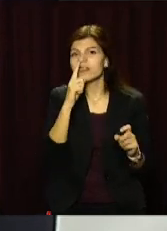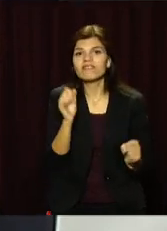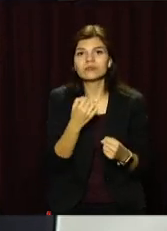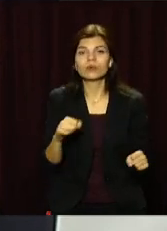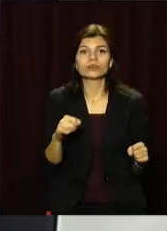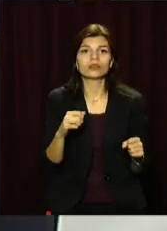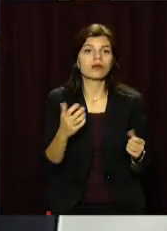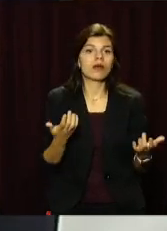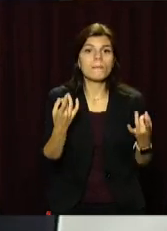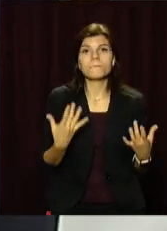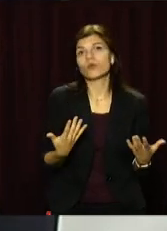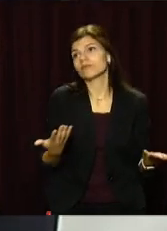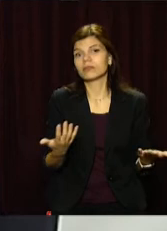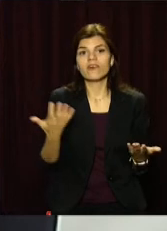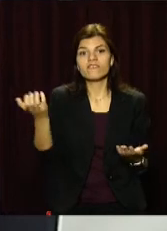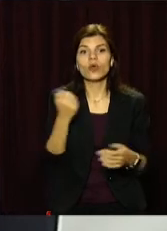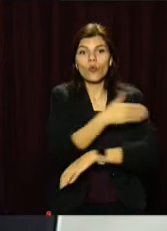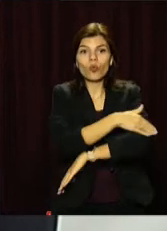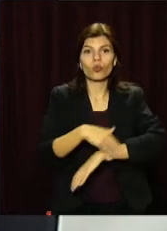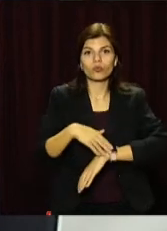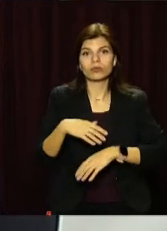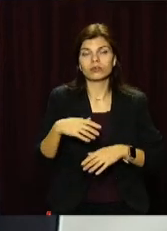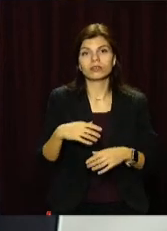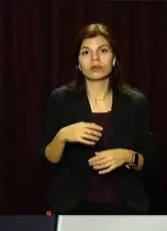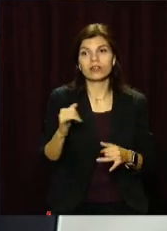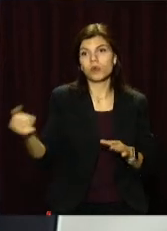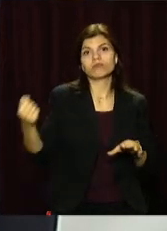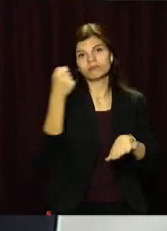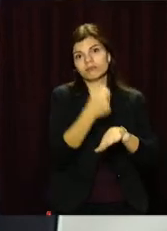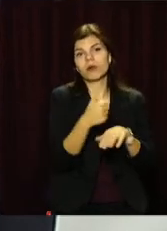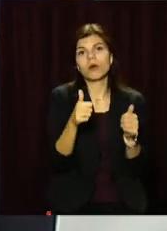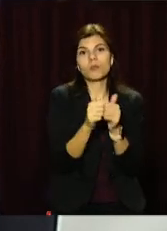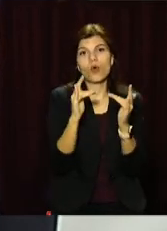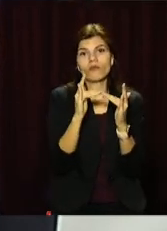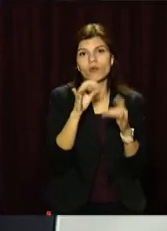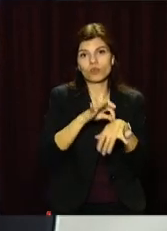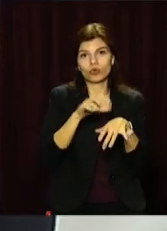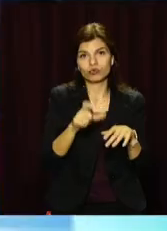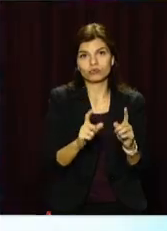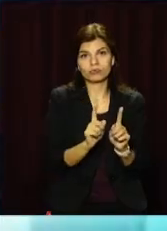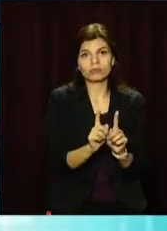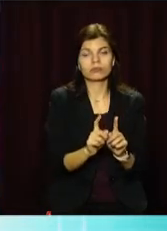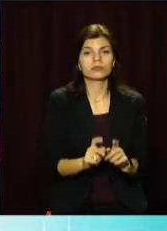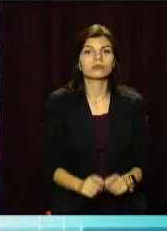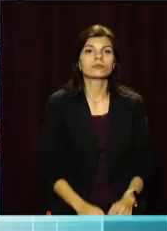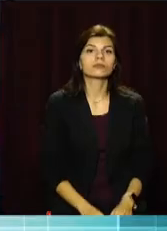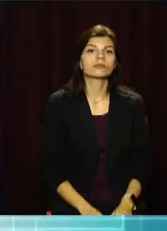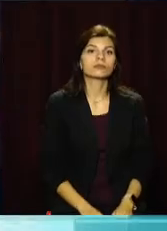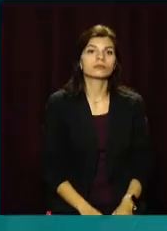просто, вибачте, взяти з вулиці і поставити біля ліжка хворого.